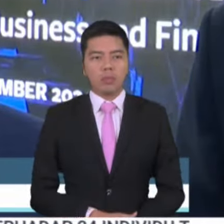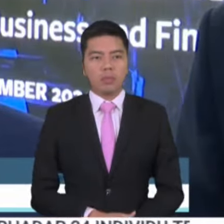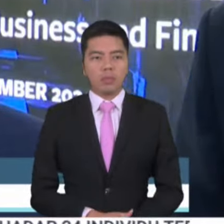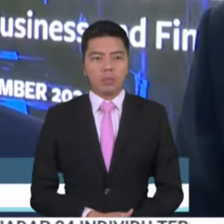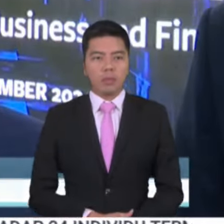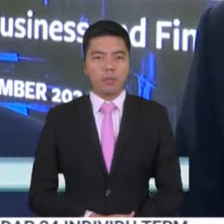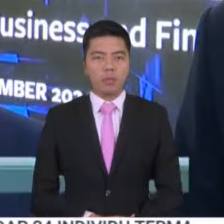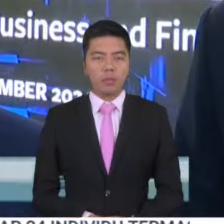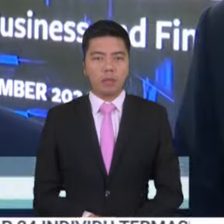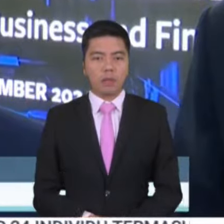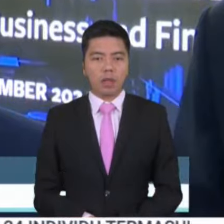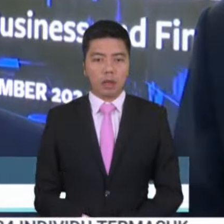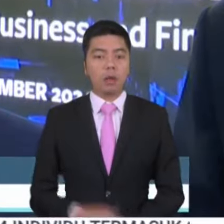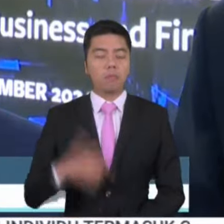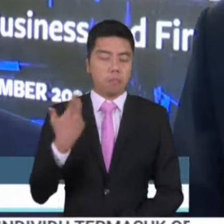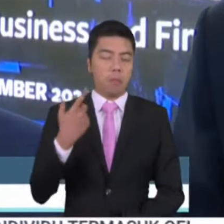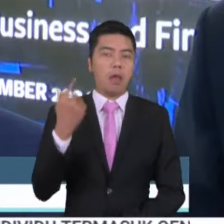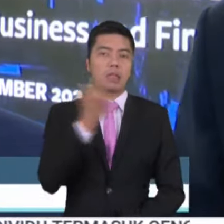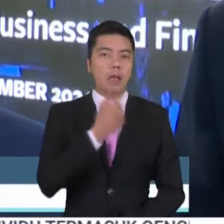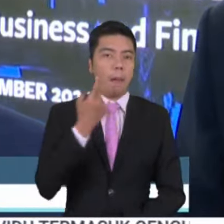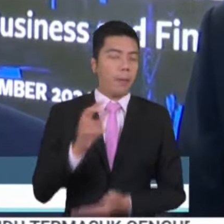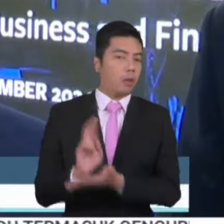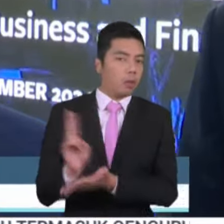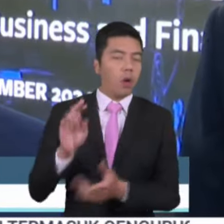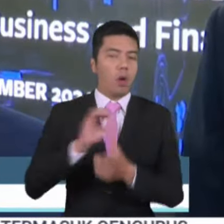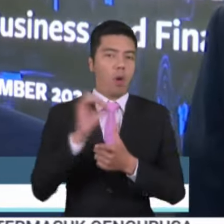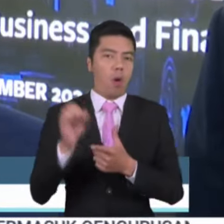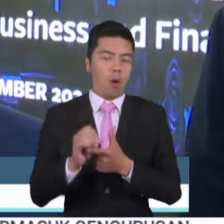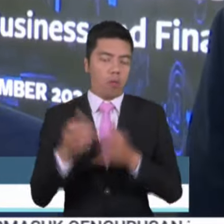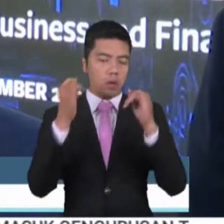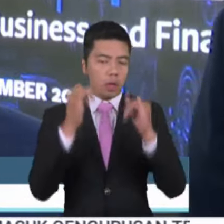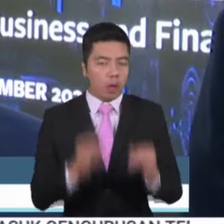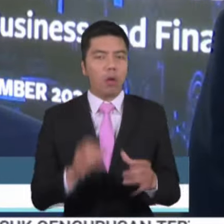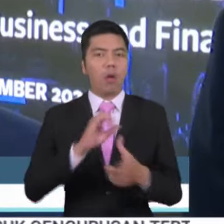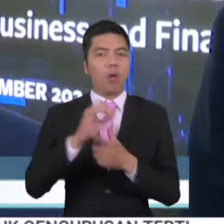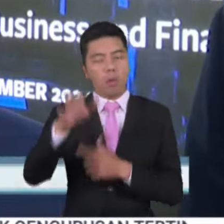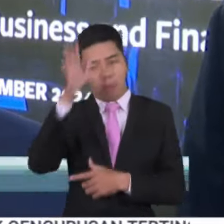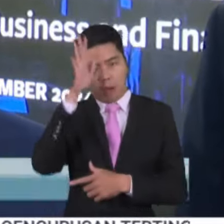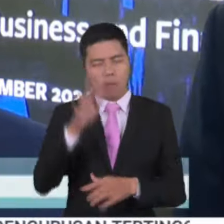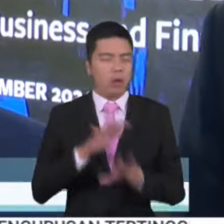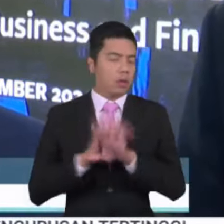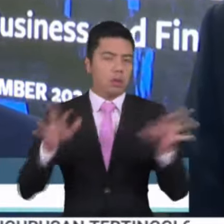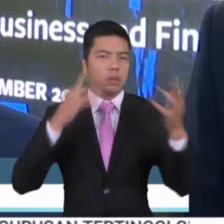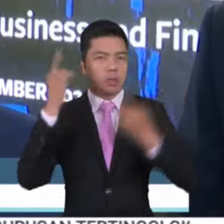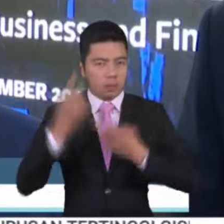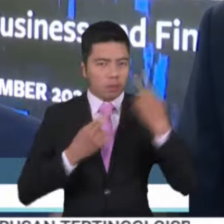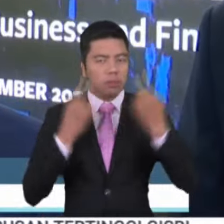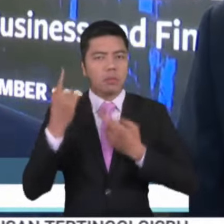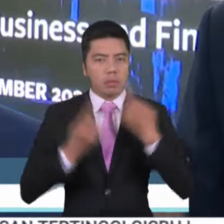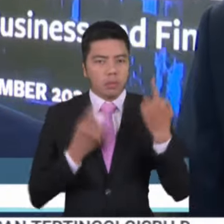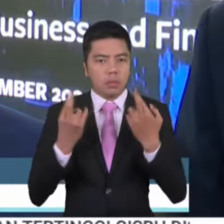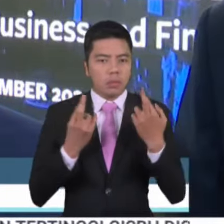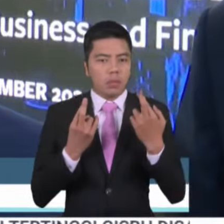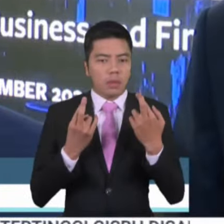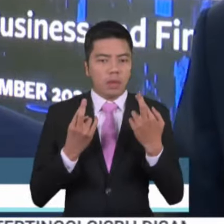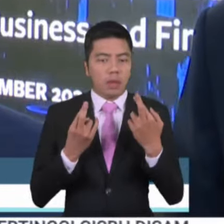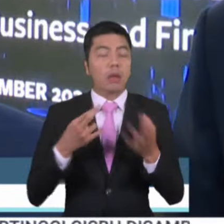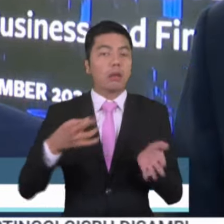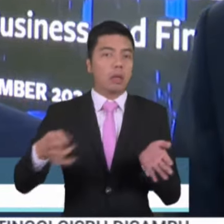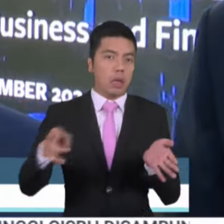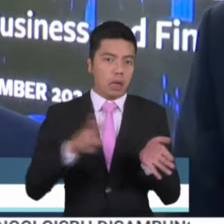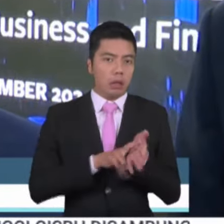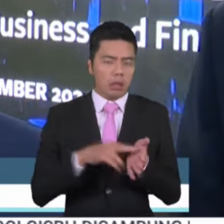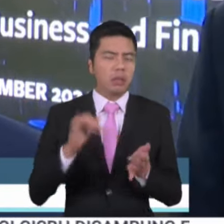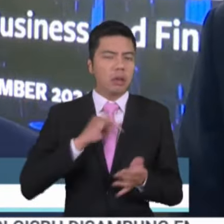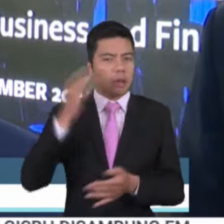Jadi mana-mana pihak, terutama pelajar, ibu bapa, jangan risau. Mereka mendaftar, saya